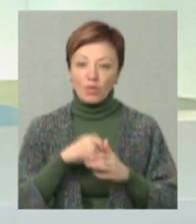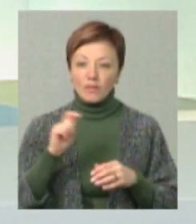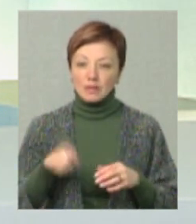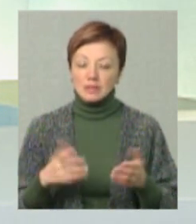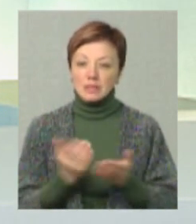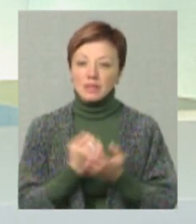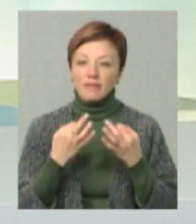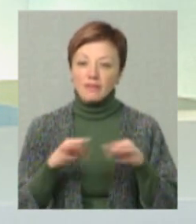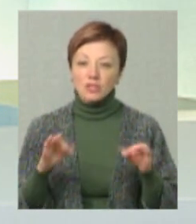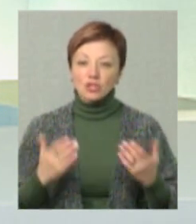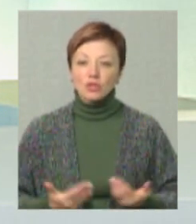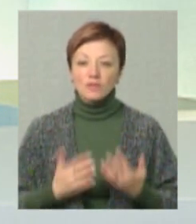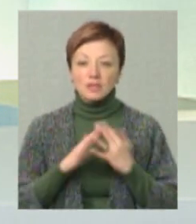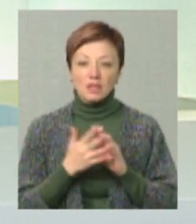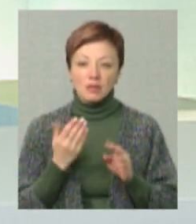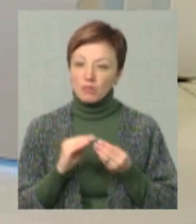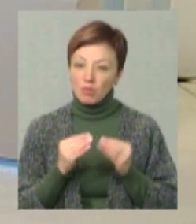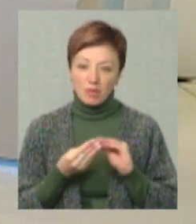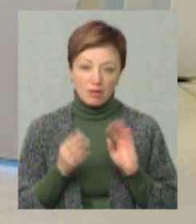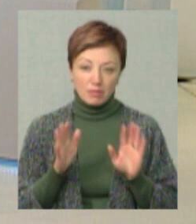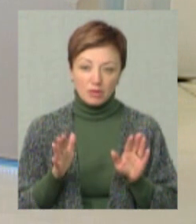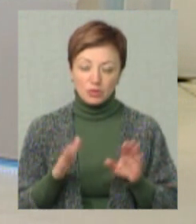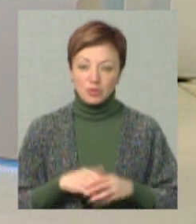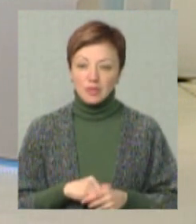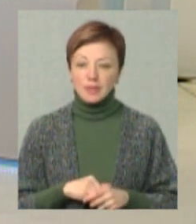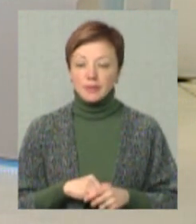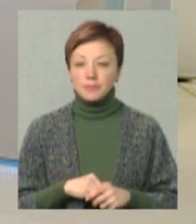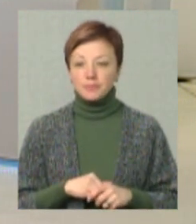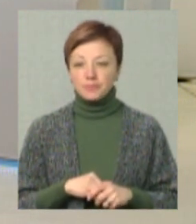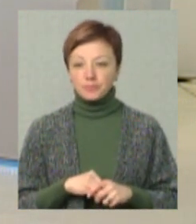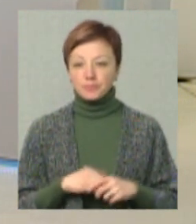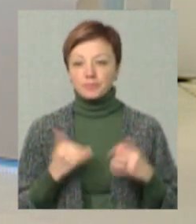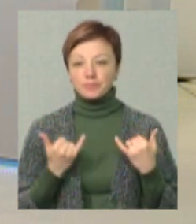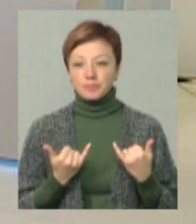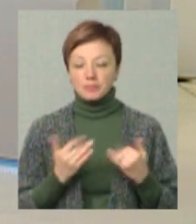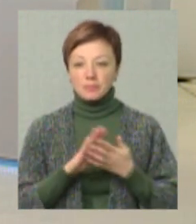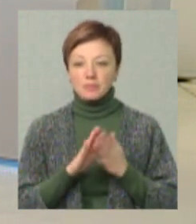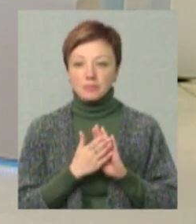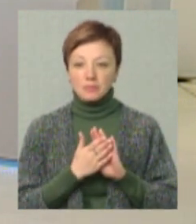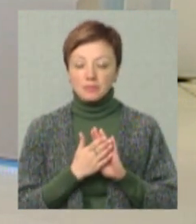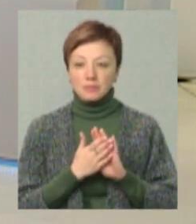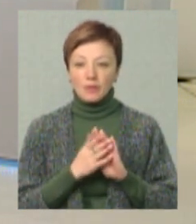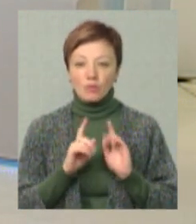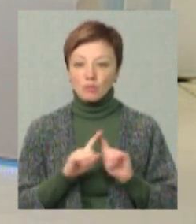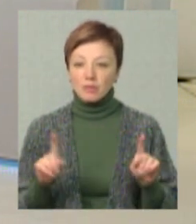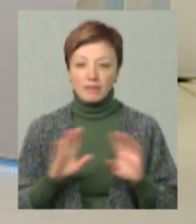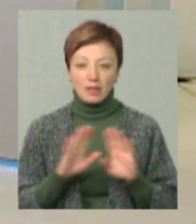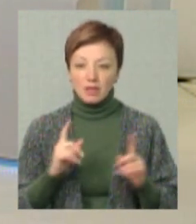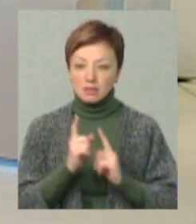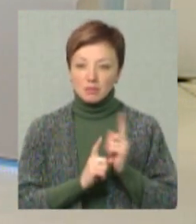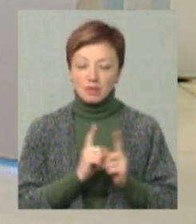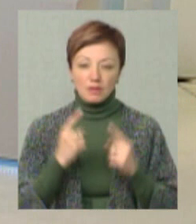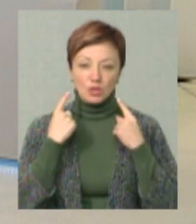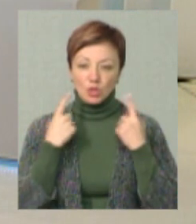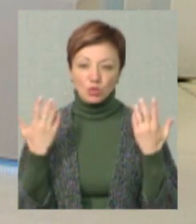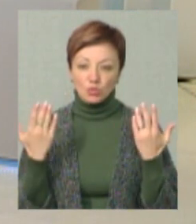війни знайти вільне житло в селі було дуже і дуже проблематично. Зараз ситуація особливо не змінилася, але